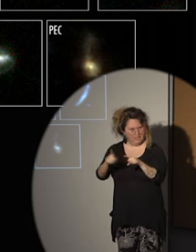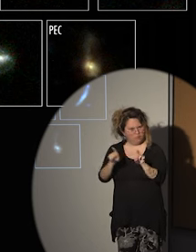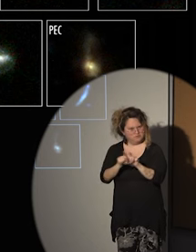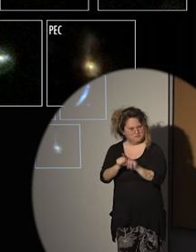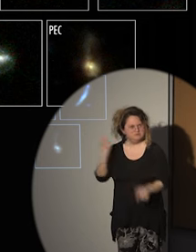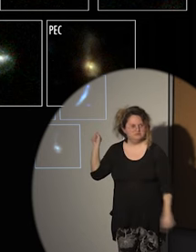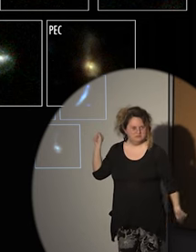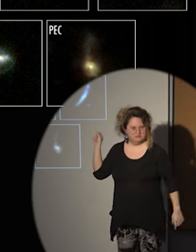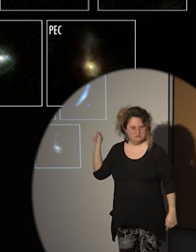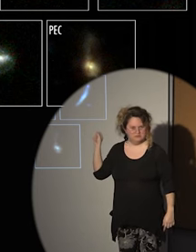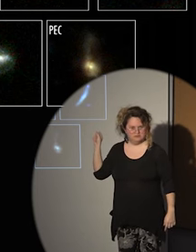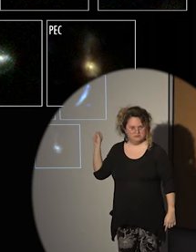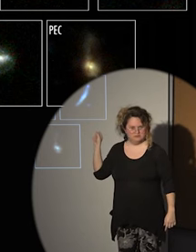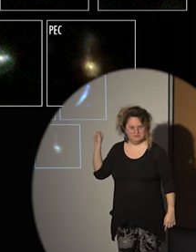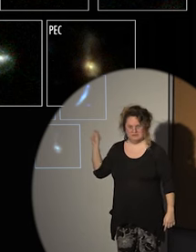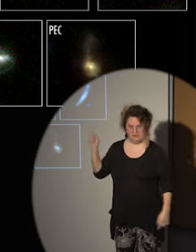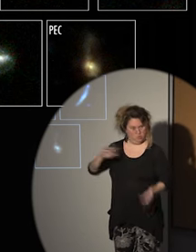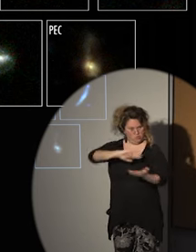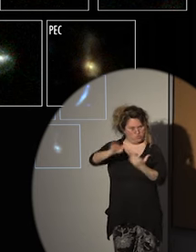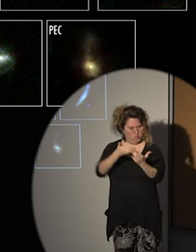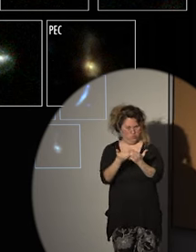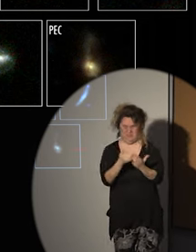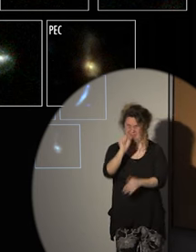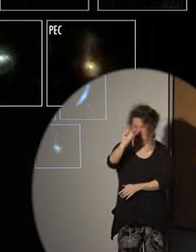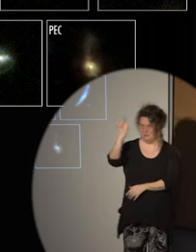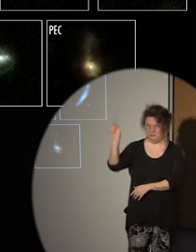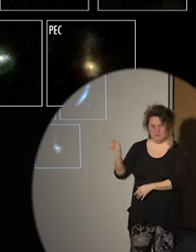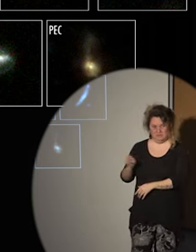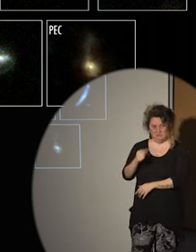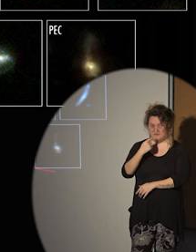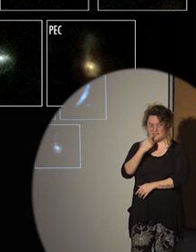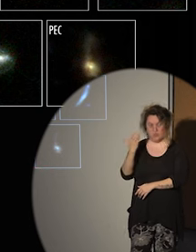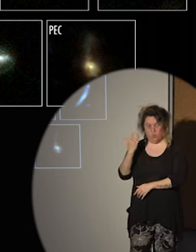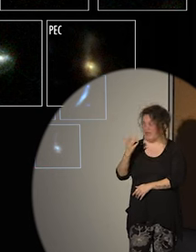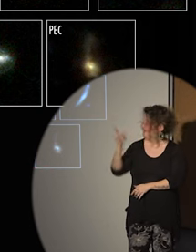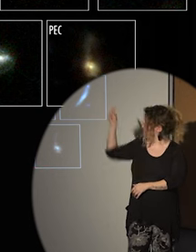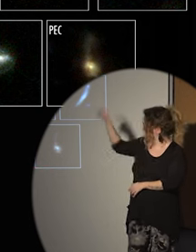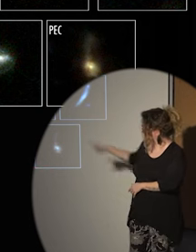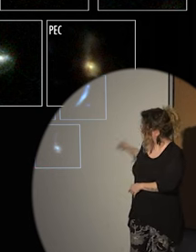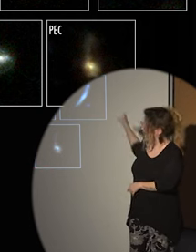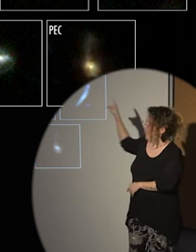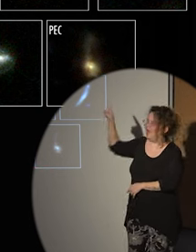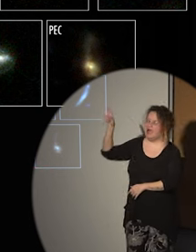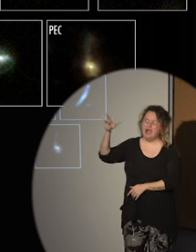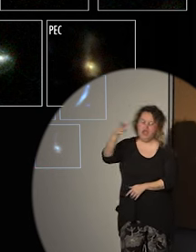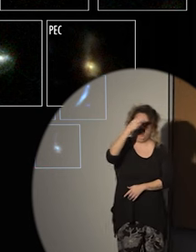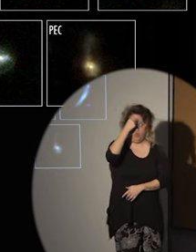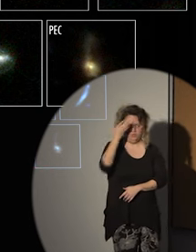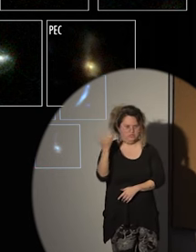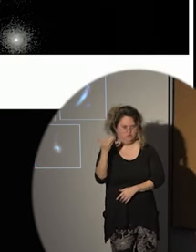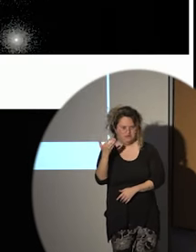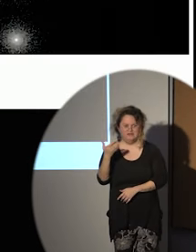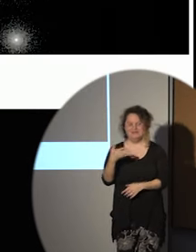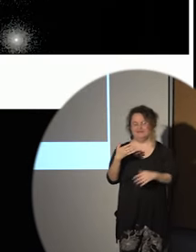Et en fait, on s'est rendu compte que tous ces objets-là, en fait, c'est rien d'autre que des résidus de collisions de galaxies. Alors, je vais vous montrer un exemple sur